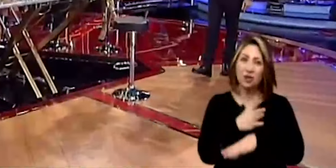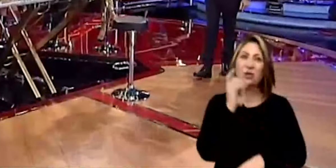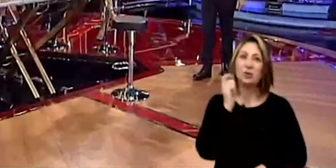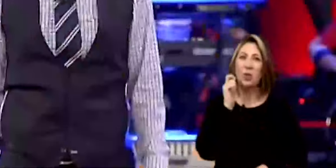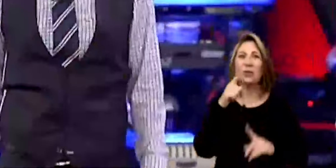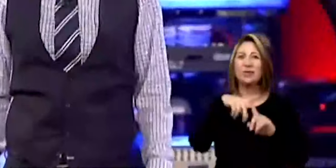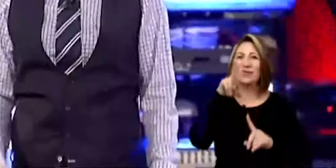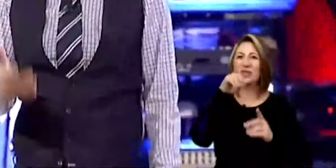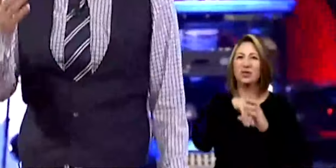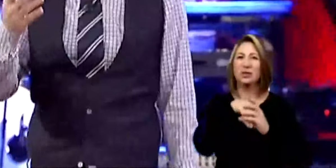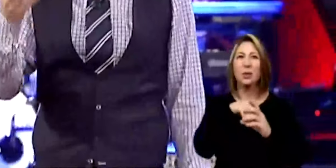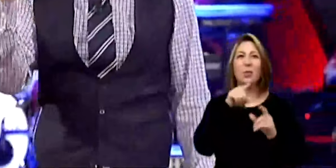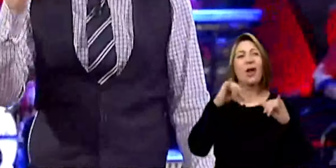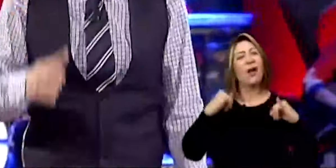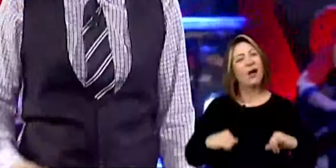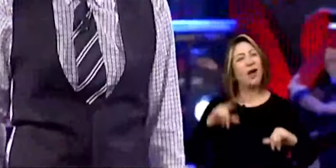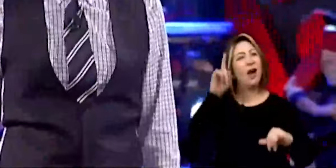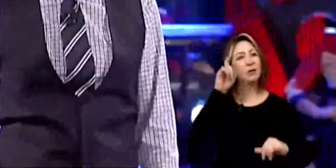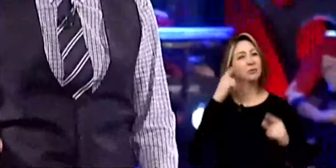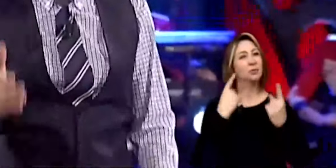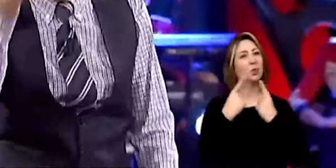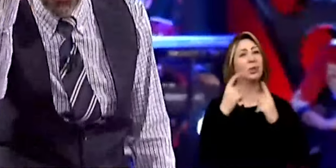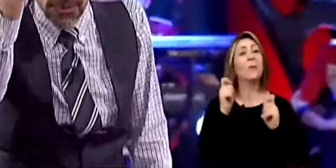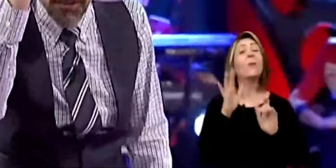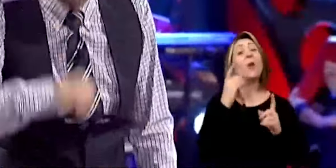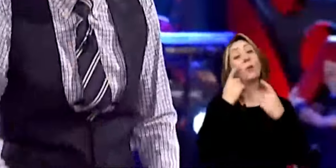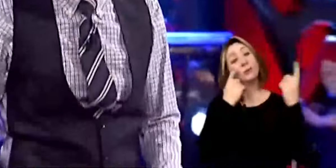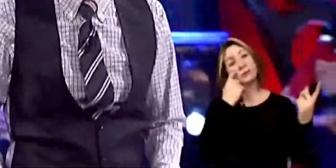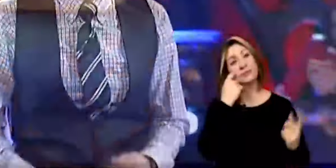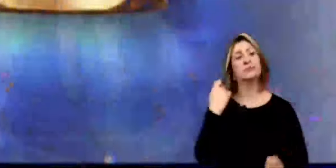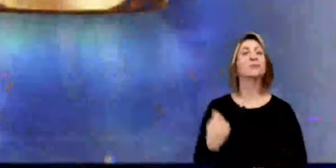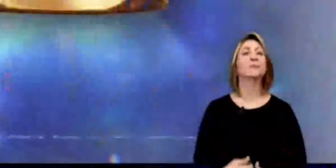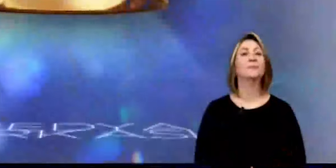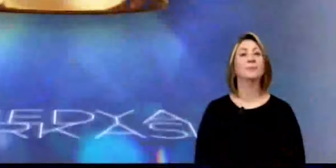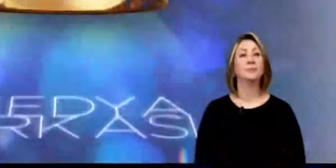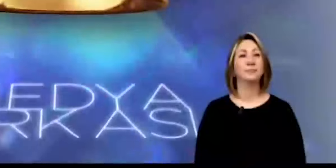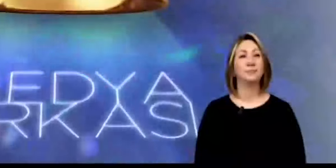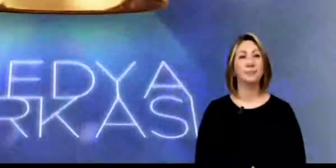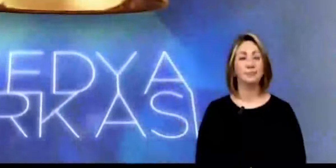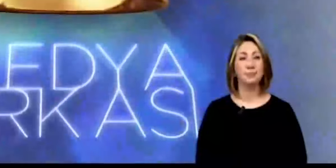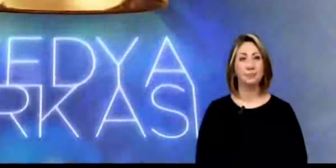zor televizyonda. Bu konuşmalar rahatlıkla ve akılcı bir şekilde yapılamıyor. Buyursunlar efendim.